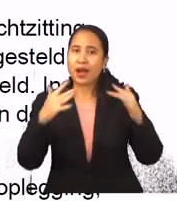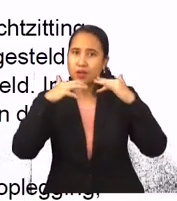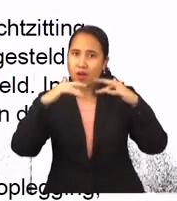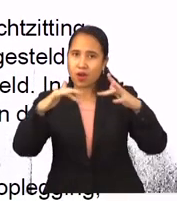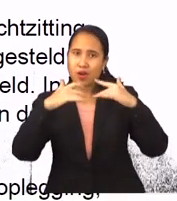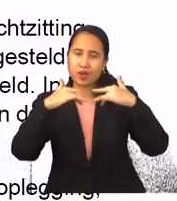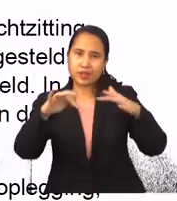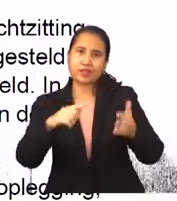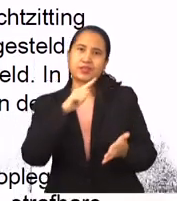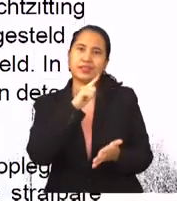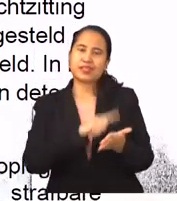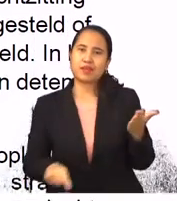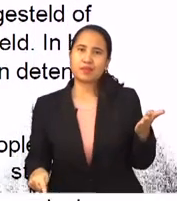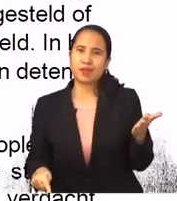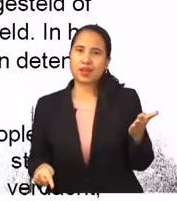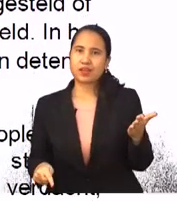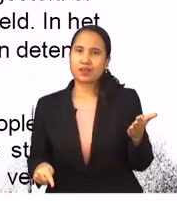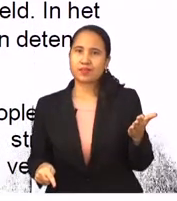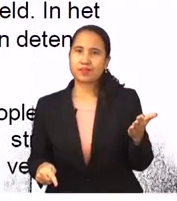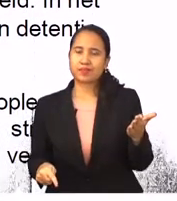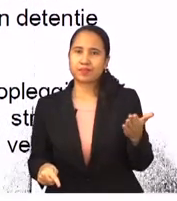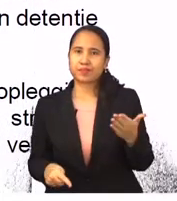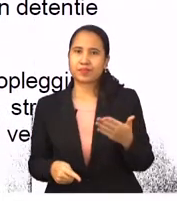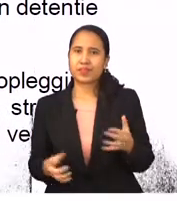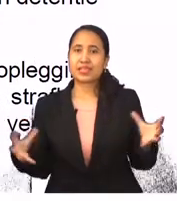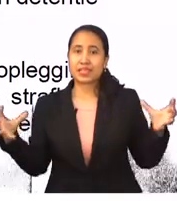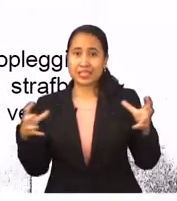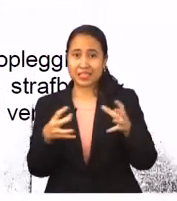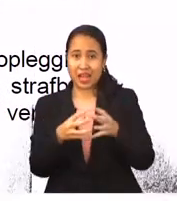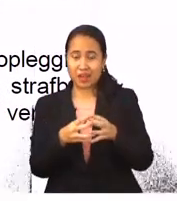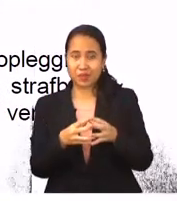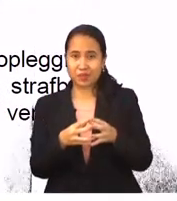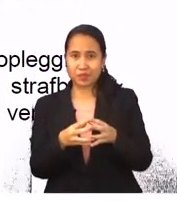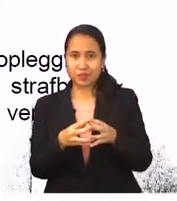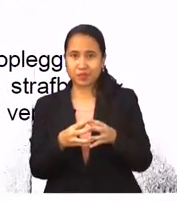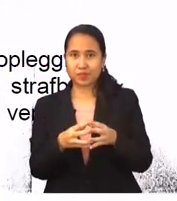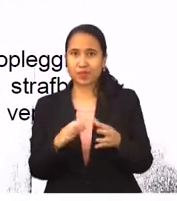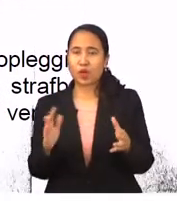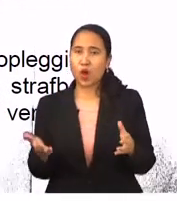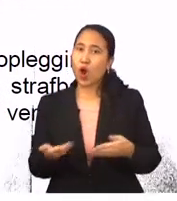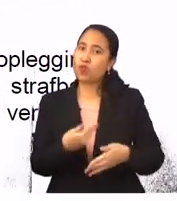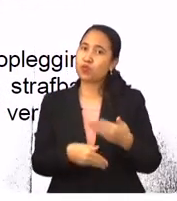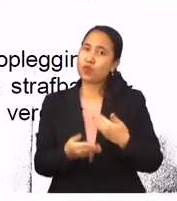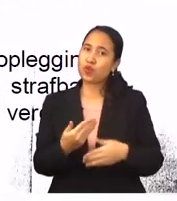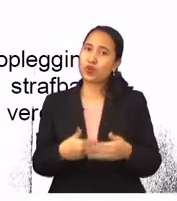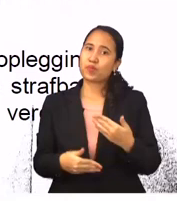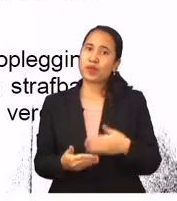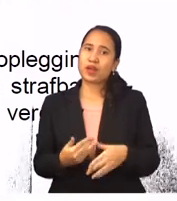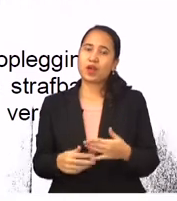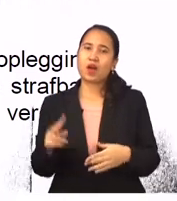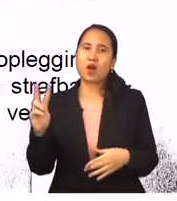feiten begaan in verband met, of in samenhang met, of ter voorbereiding en,